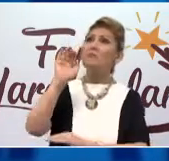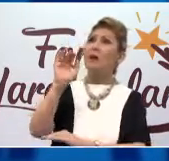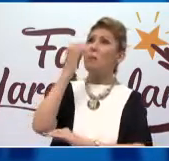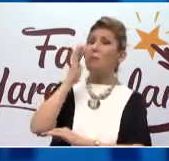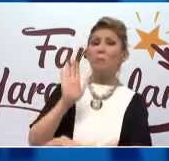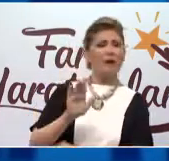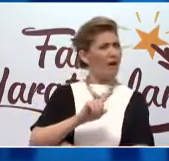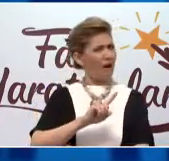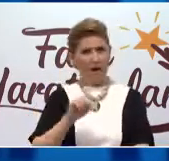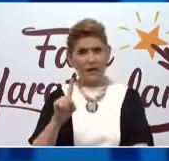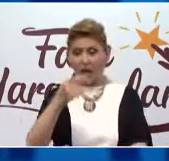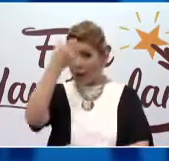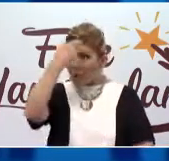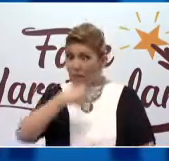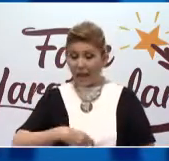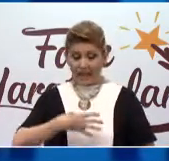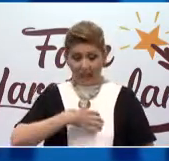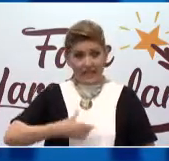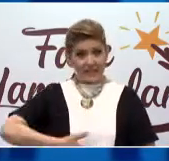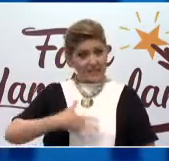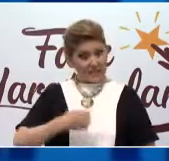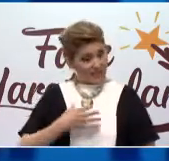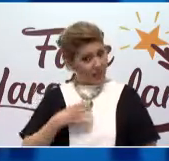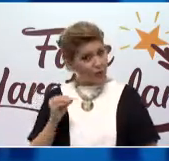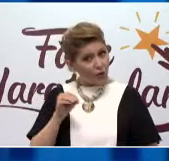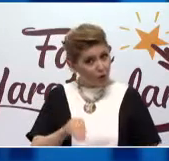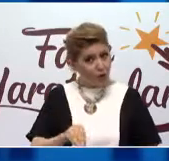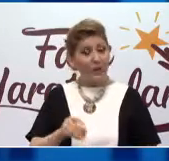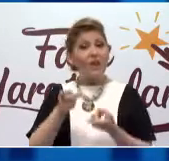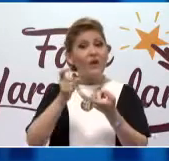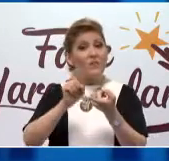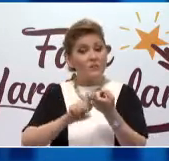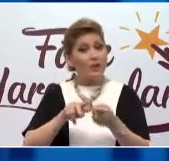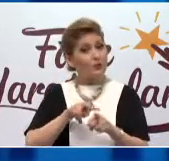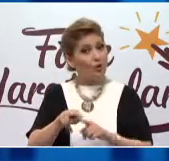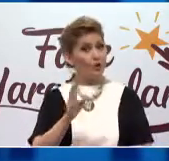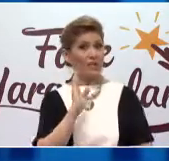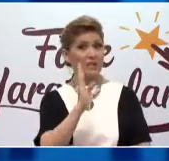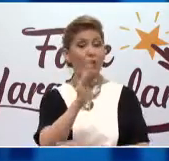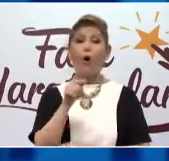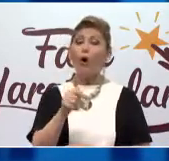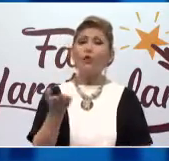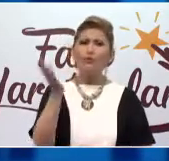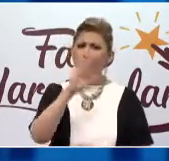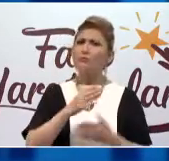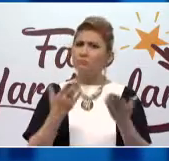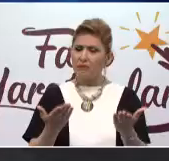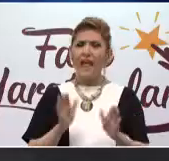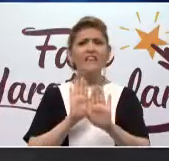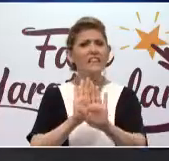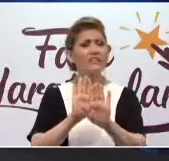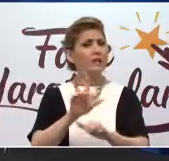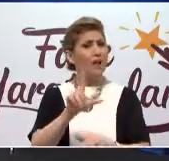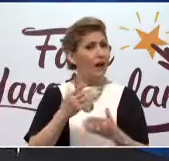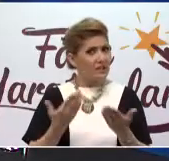beklemek, hayır, bireyin kendi iradesini koyması ve yola çıkması. Ondan sonra da tabii teşvikler